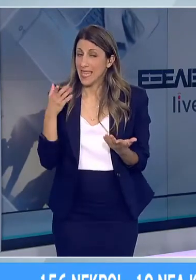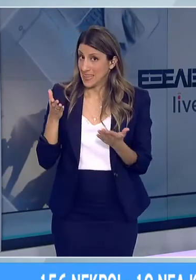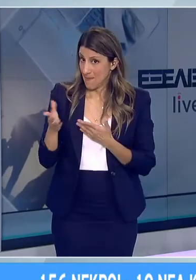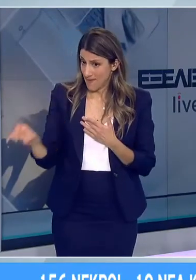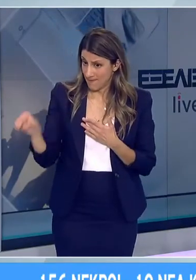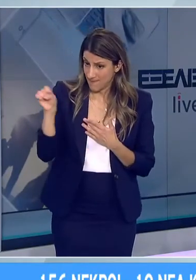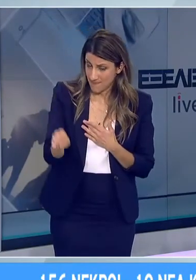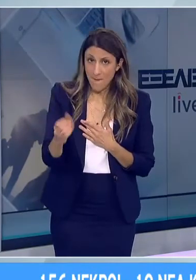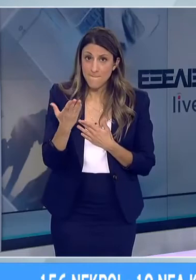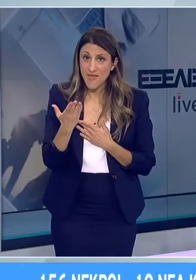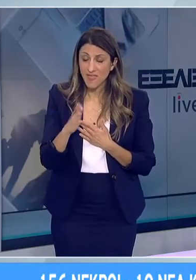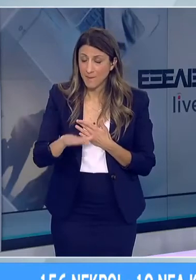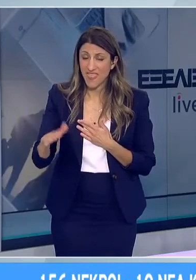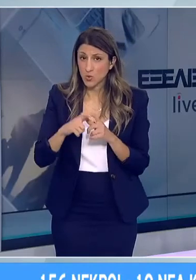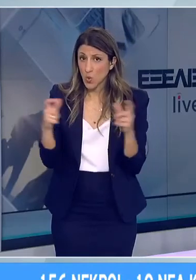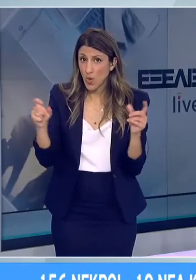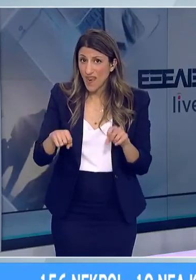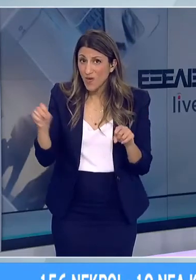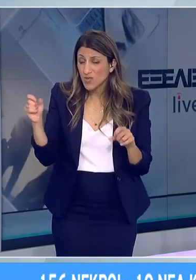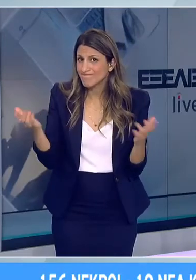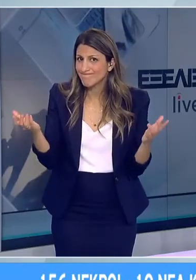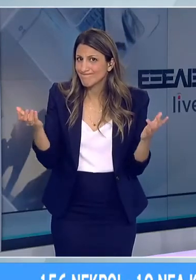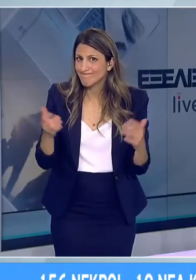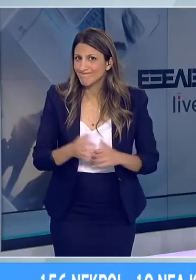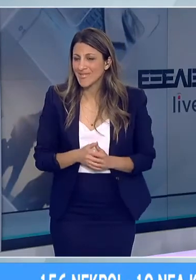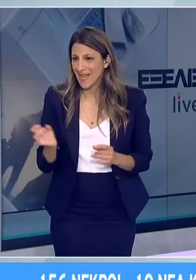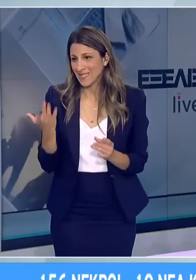είδους προβλήματα? Μπορείτε να μας αναφέρετε συγκεκριμένα παραδείγματα?